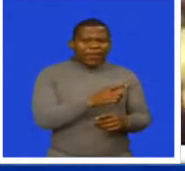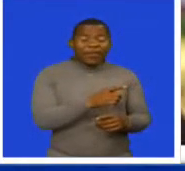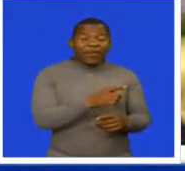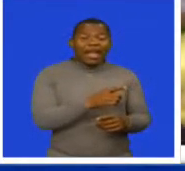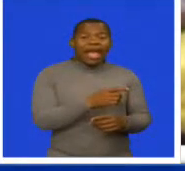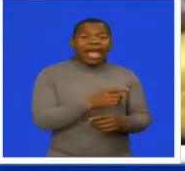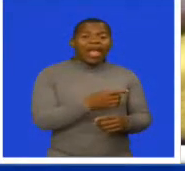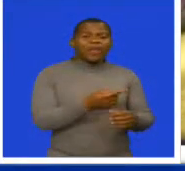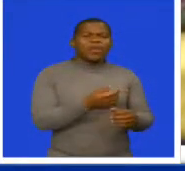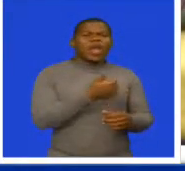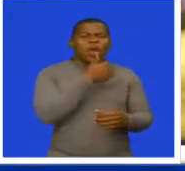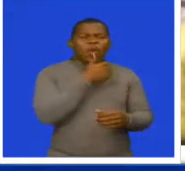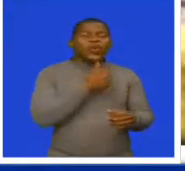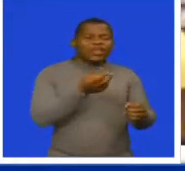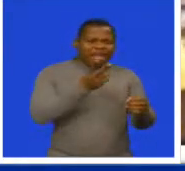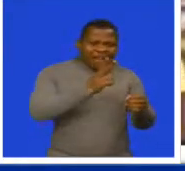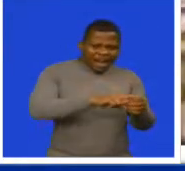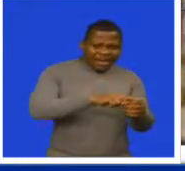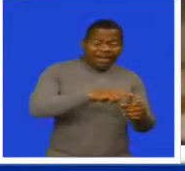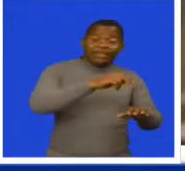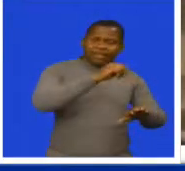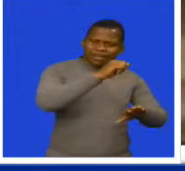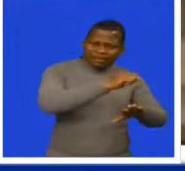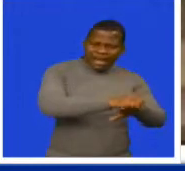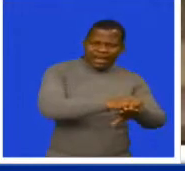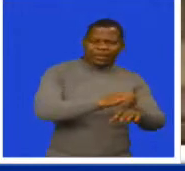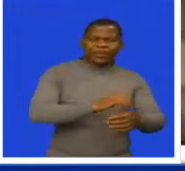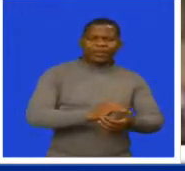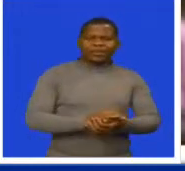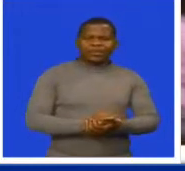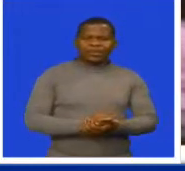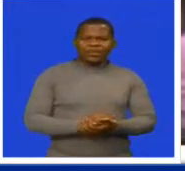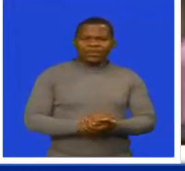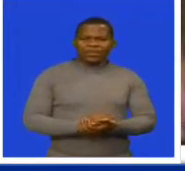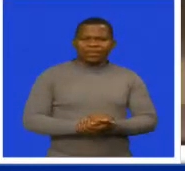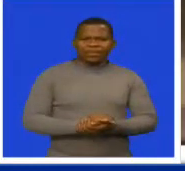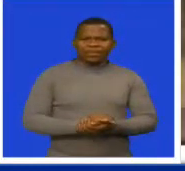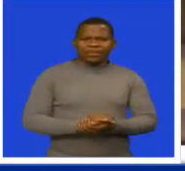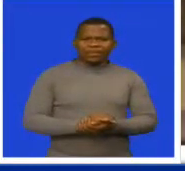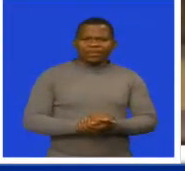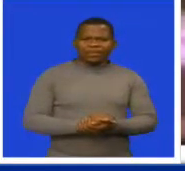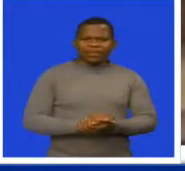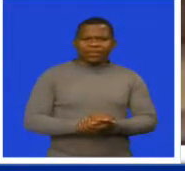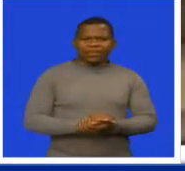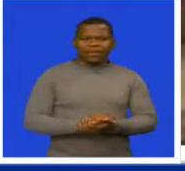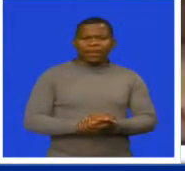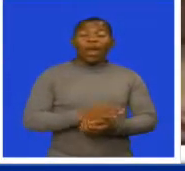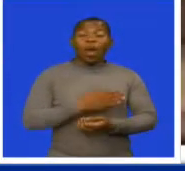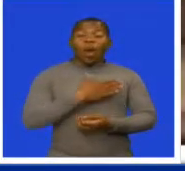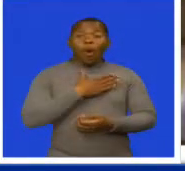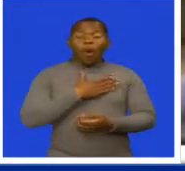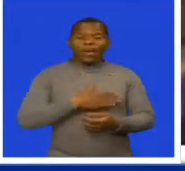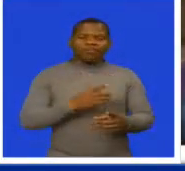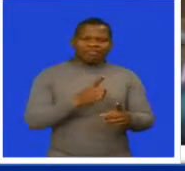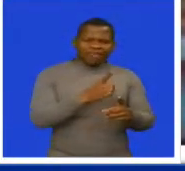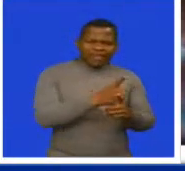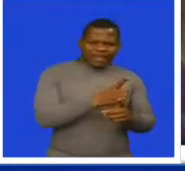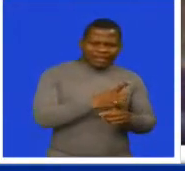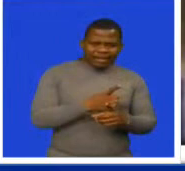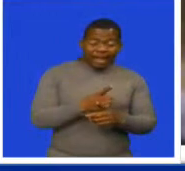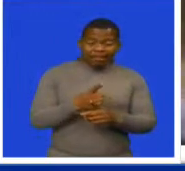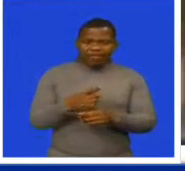sekuhlanganise sikwade ukuthi sikusebenzisa sikubhekisa kuphi. Nane kuthi ke nasi